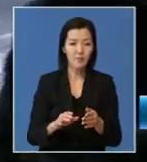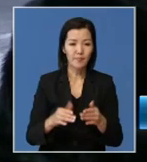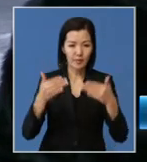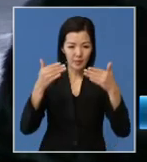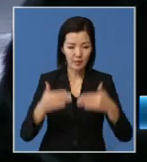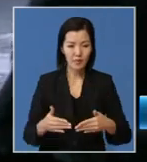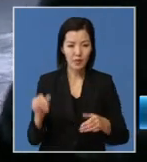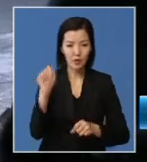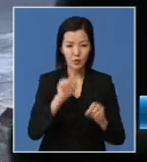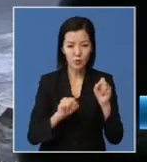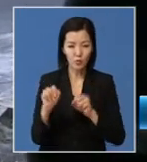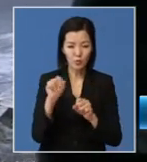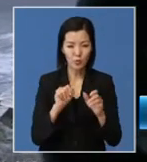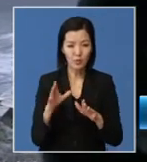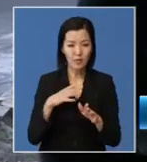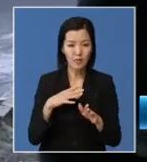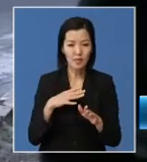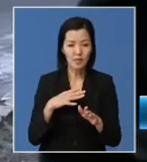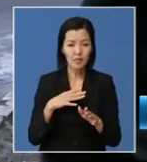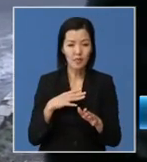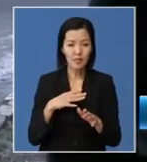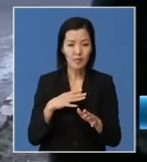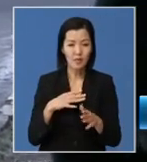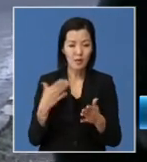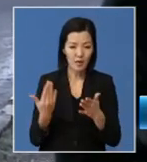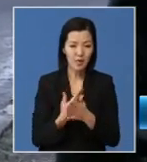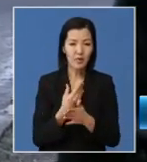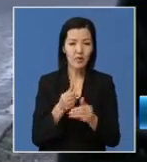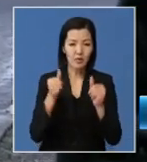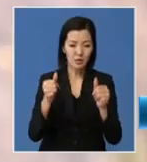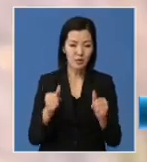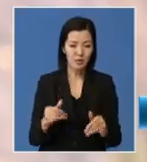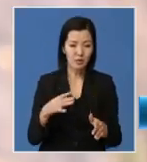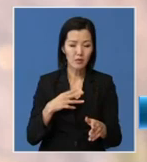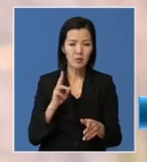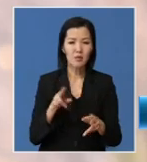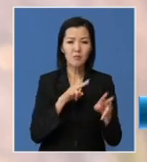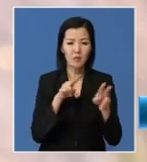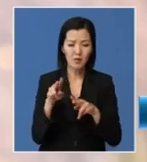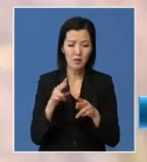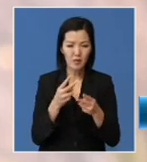прямо счет білеп тұрып, только жуып боламыз, іліп кетеді. Білмеймін бұны кім қадағалайды,